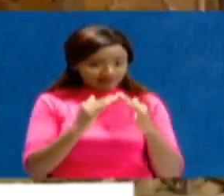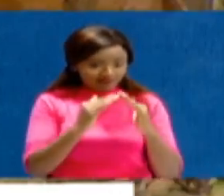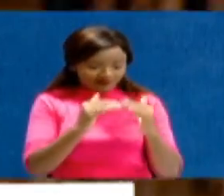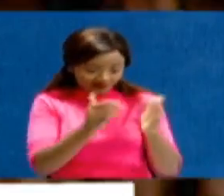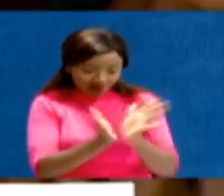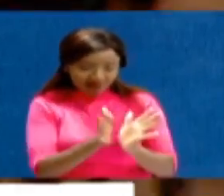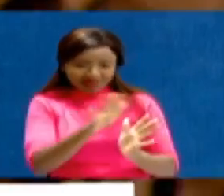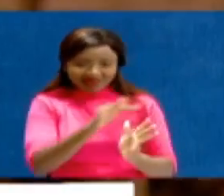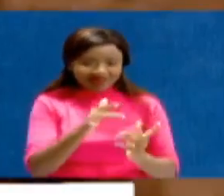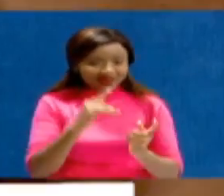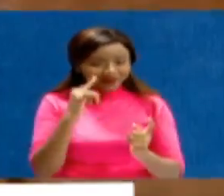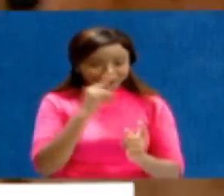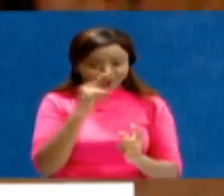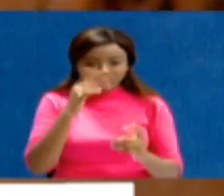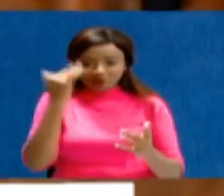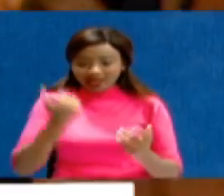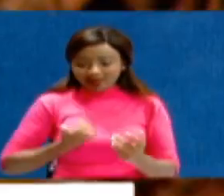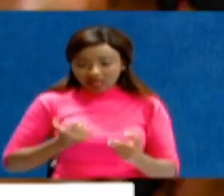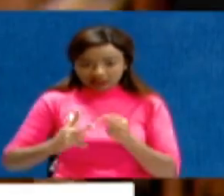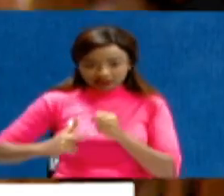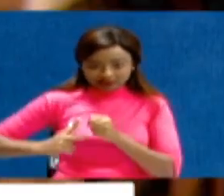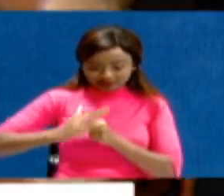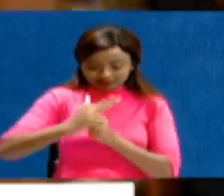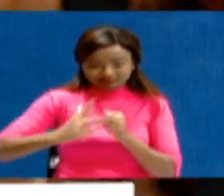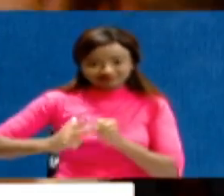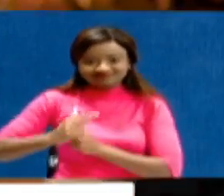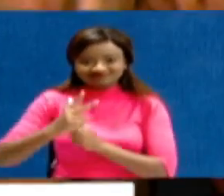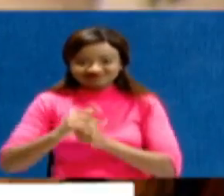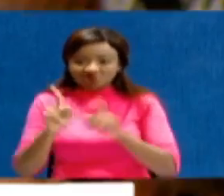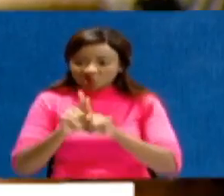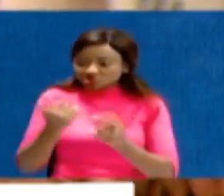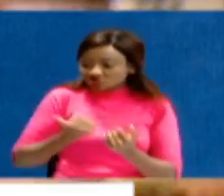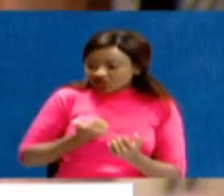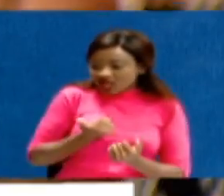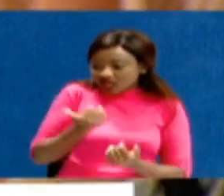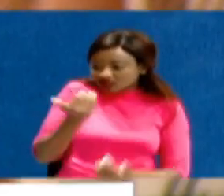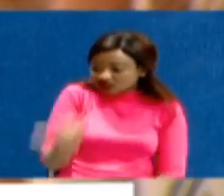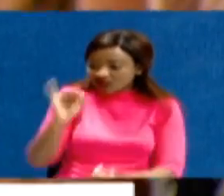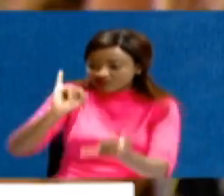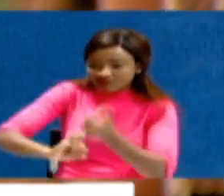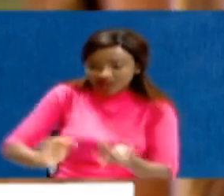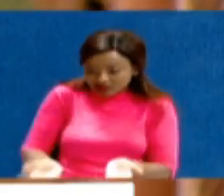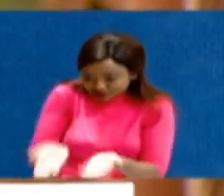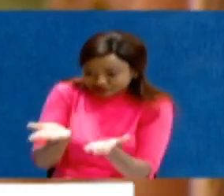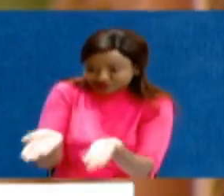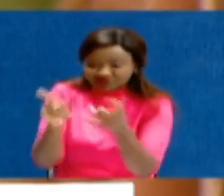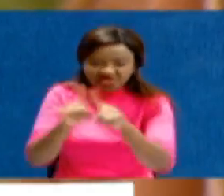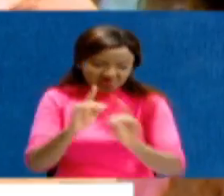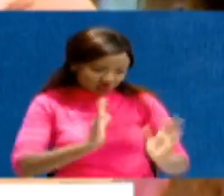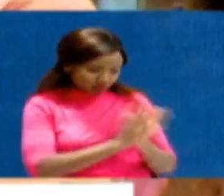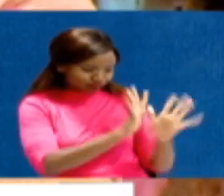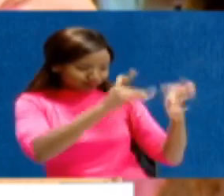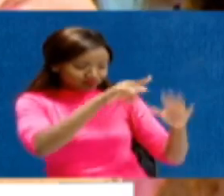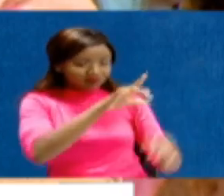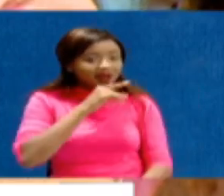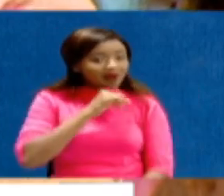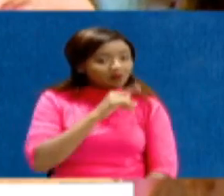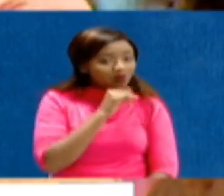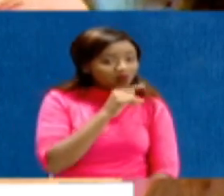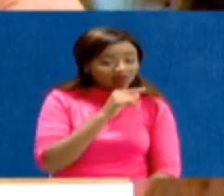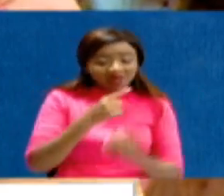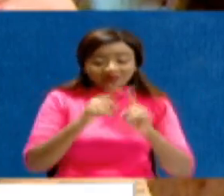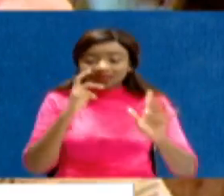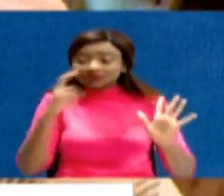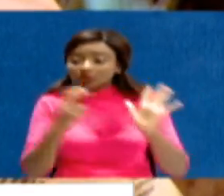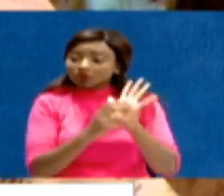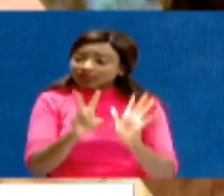wasichana, kushabikia ndoa za mapema na kumpa kipaumbele mtoto mvulana. Lekotit amewashuhudia wenzake wakiozwa mapema hata wakiwa